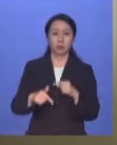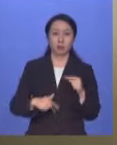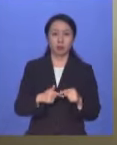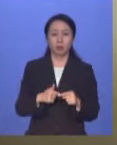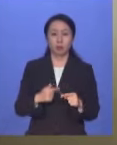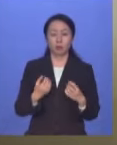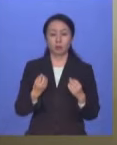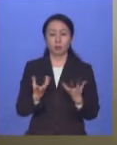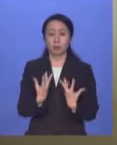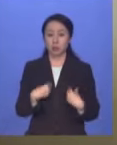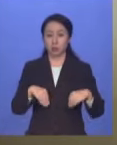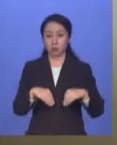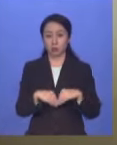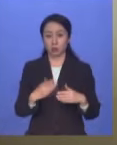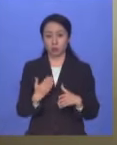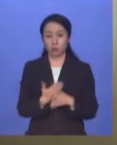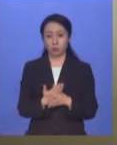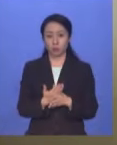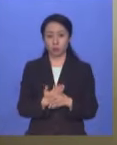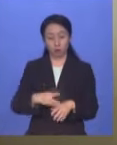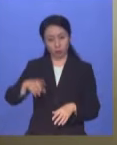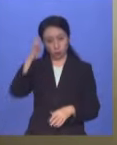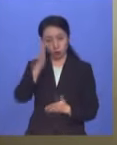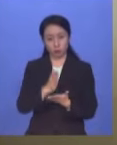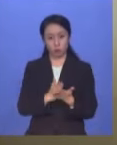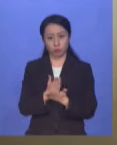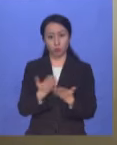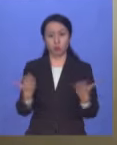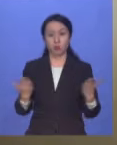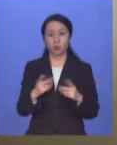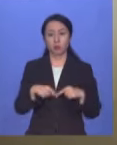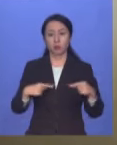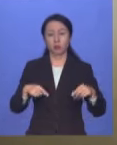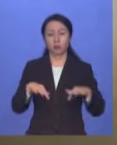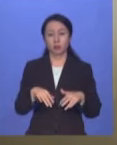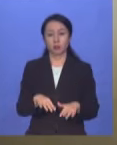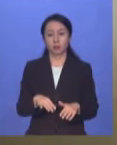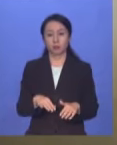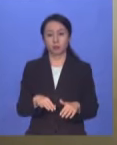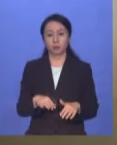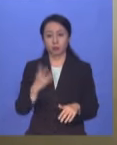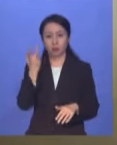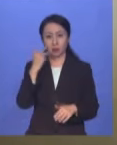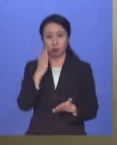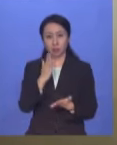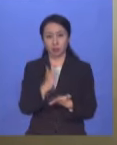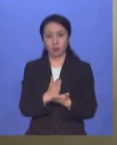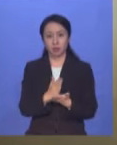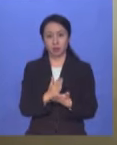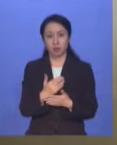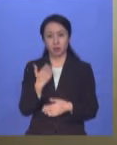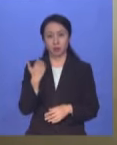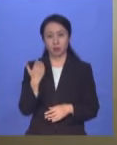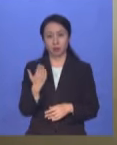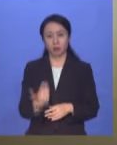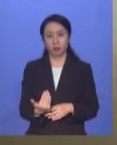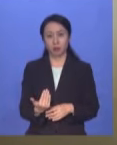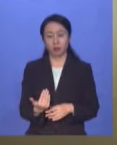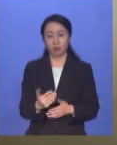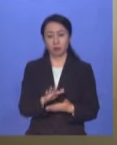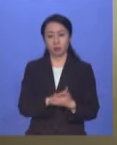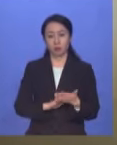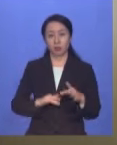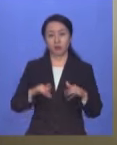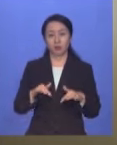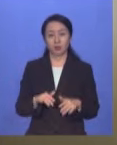просто семьянин, да, госслужащим каким-то, да, другие дела. Когда есть его, продолжите его